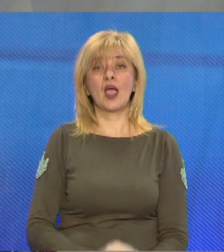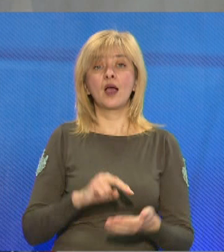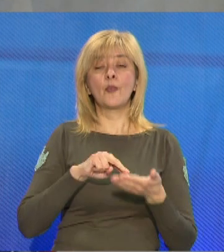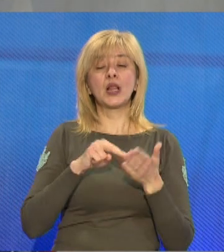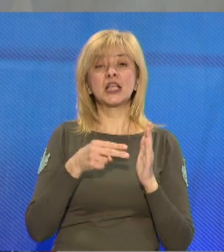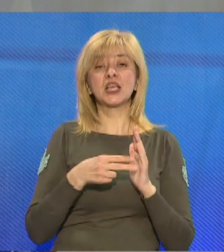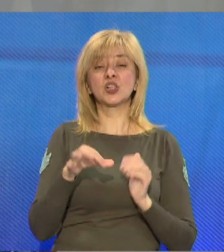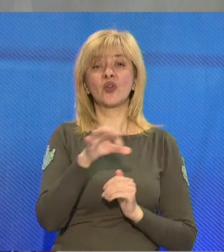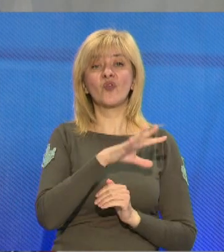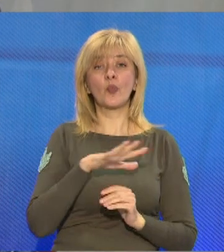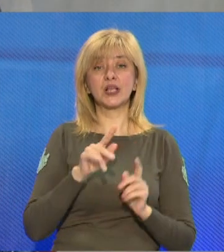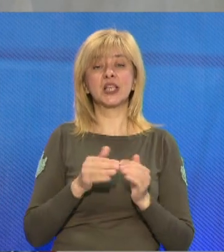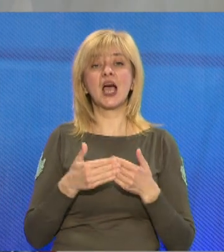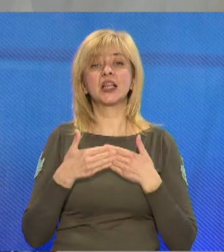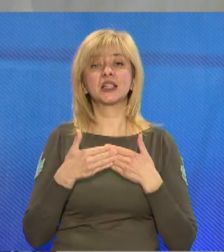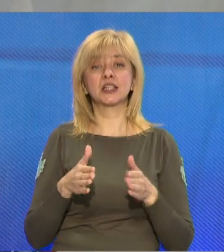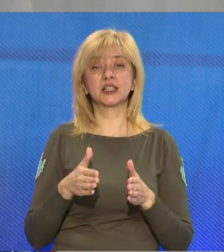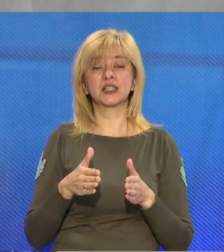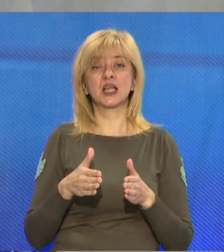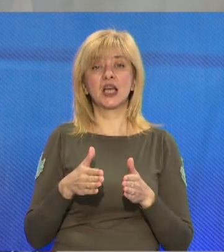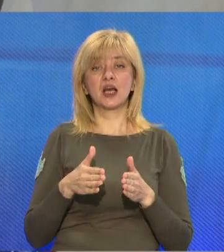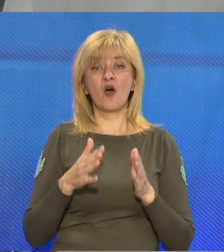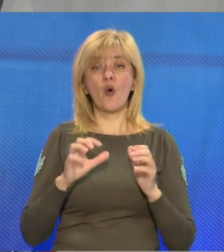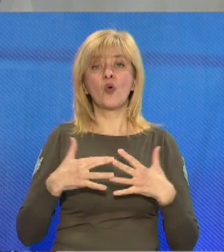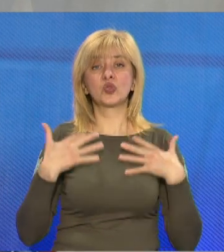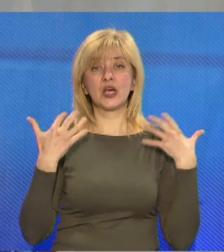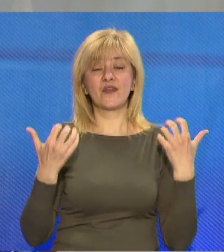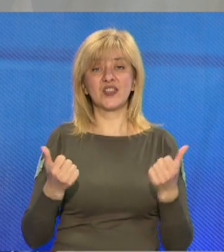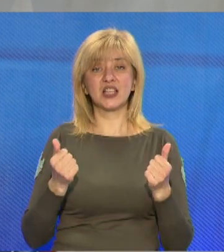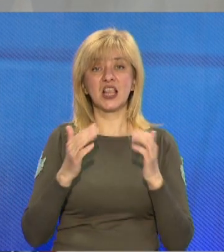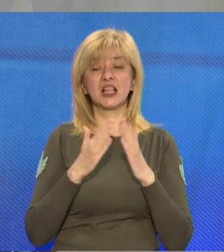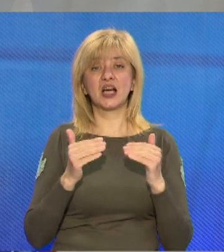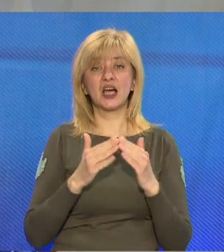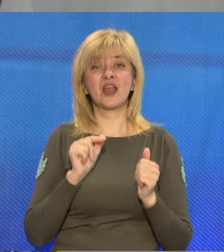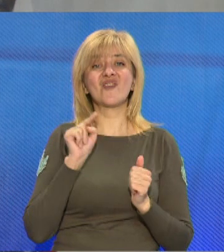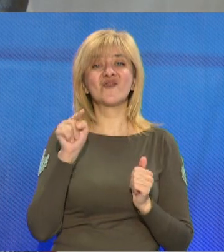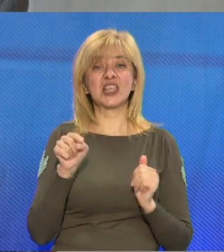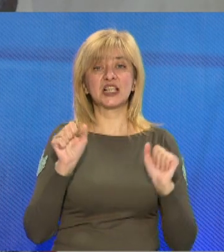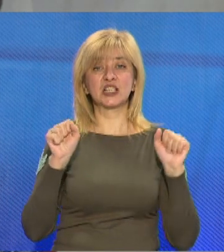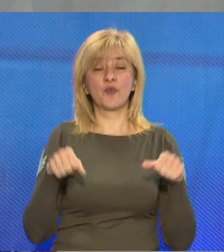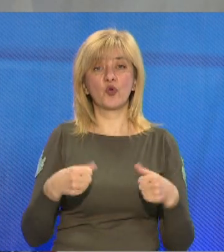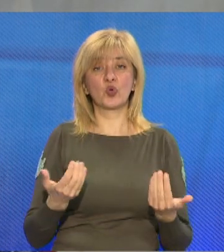Планируется в области открыть оздоровительные лагеря. В них смогут отдохнуть порядка